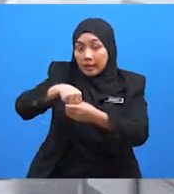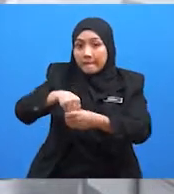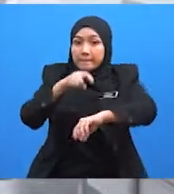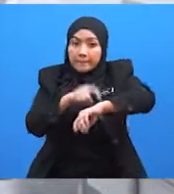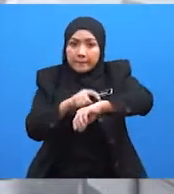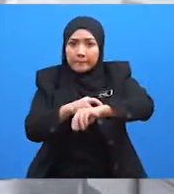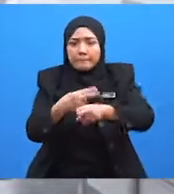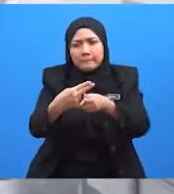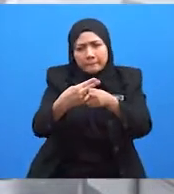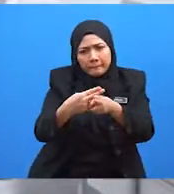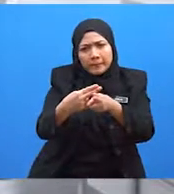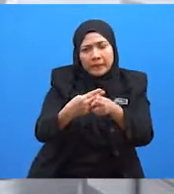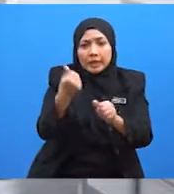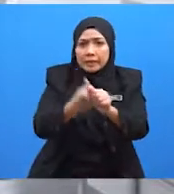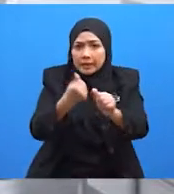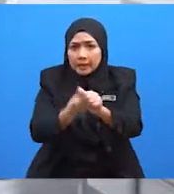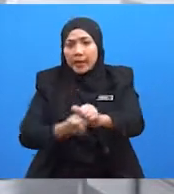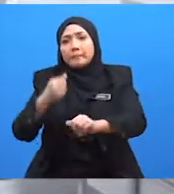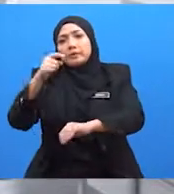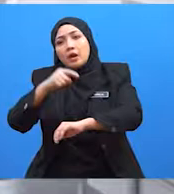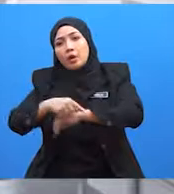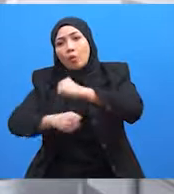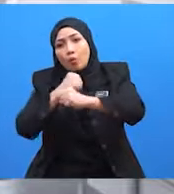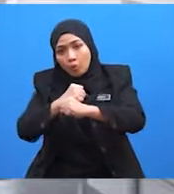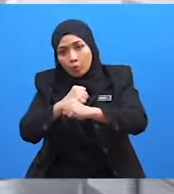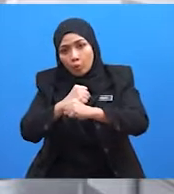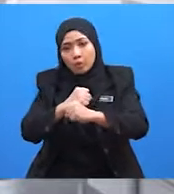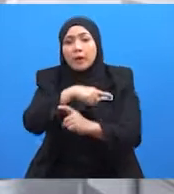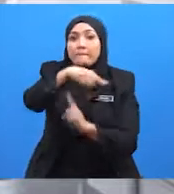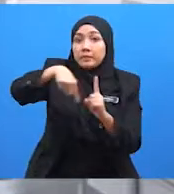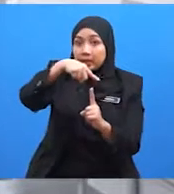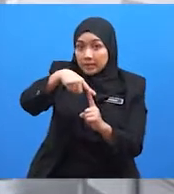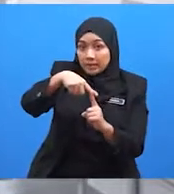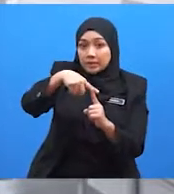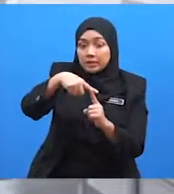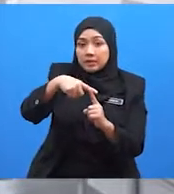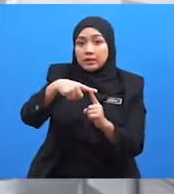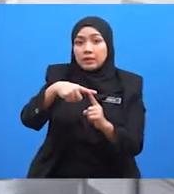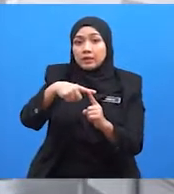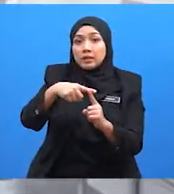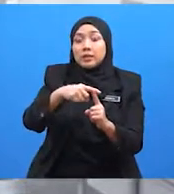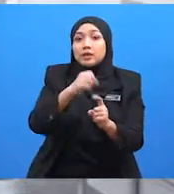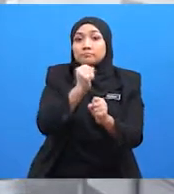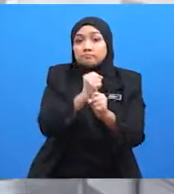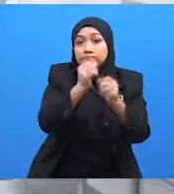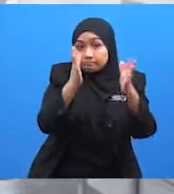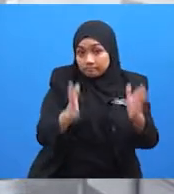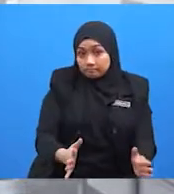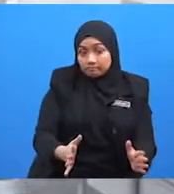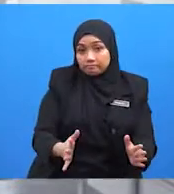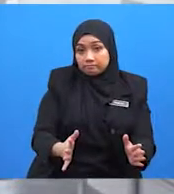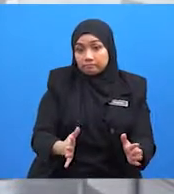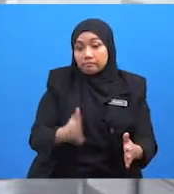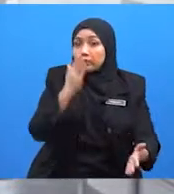pendek pada setiap tahun. Apabila pekerjaan telah tamat, pekerja terpaksa